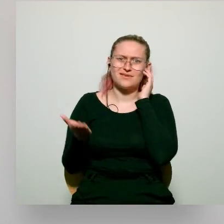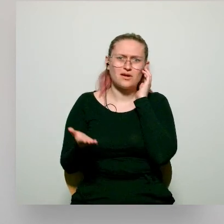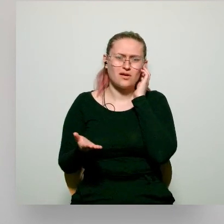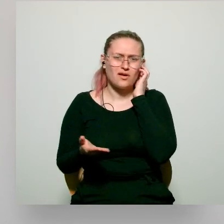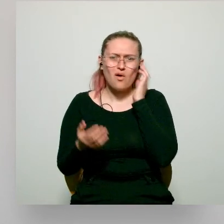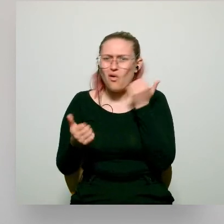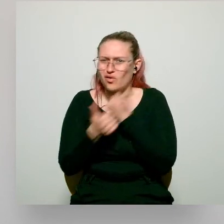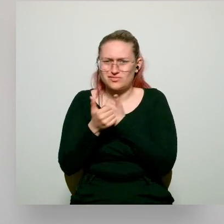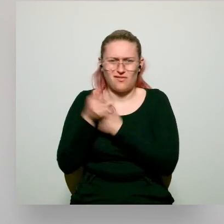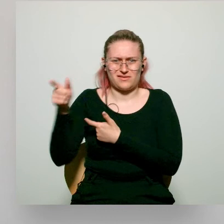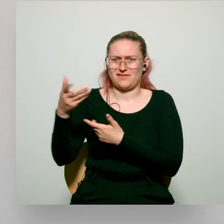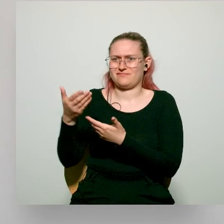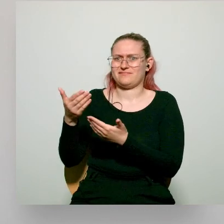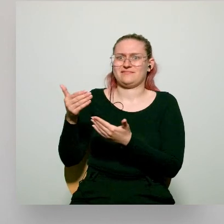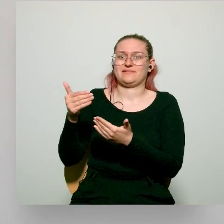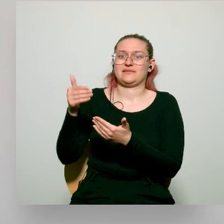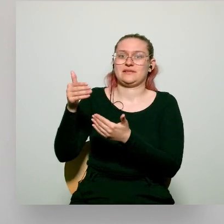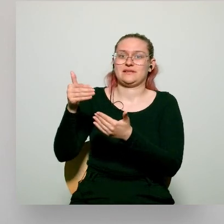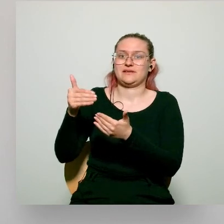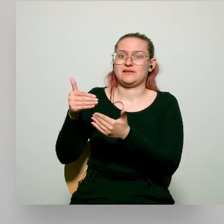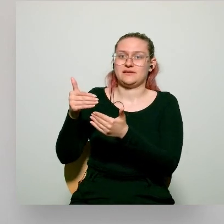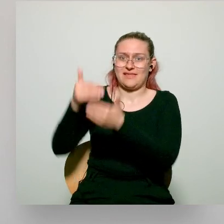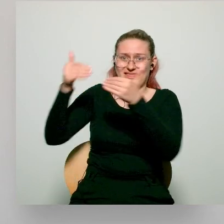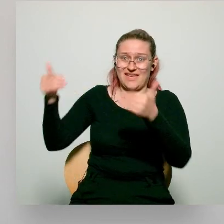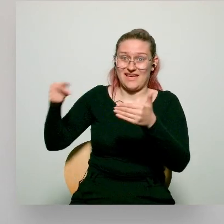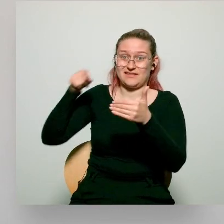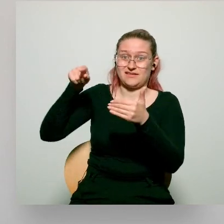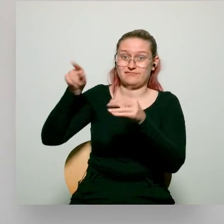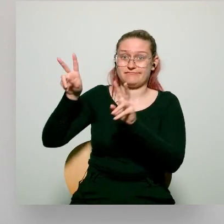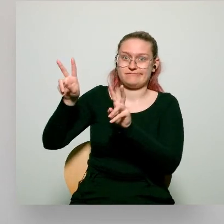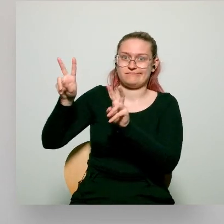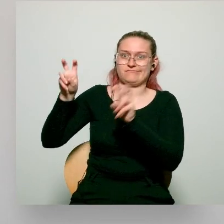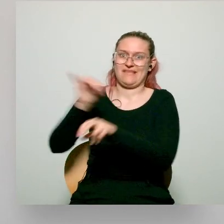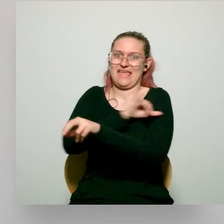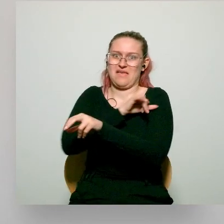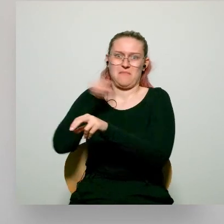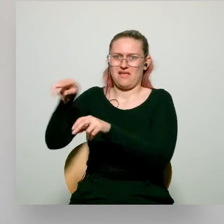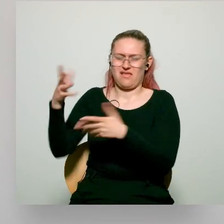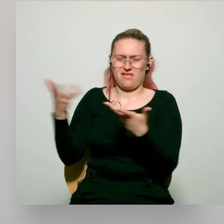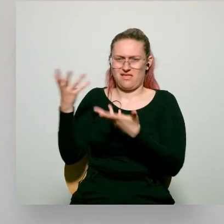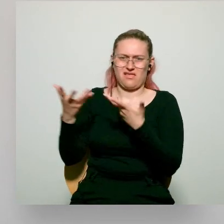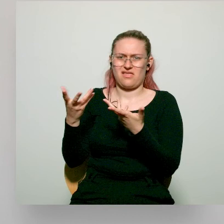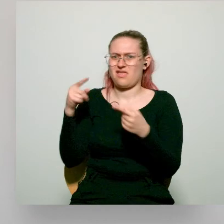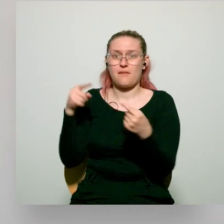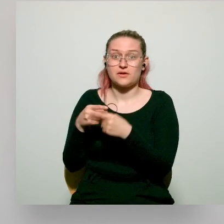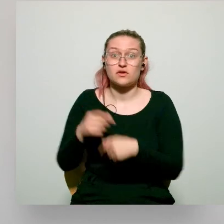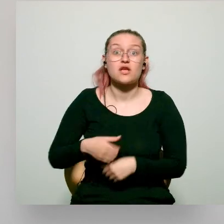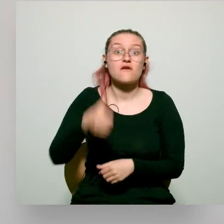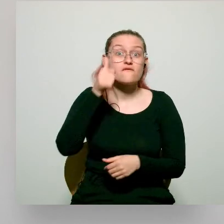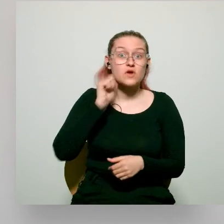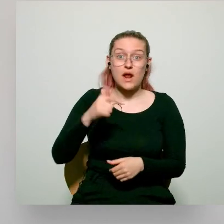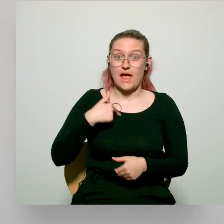teatr imienia Lesi Ukraińskiej i to się nie udawało i wczoraj szłam ulicą Bohdana Chmielnickiego